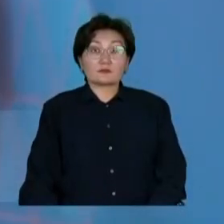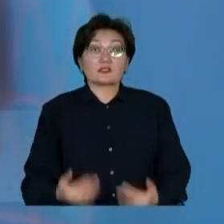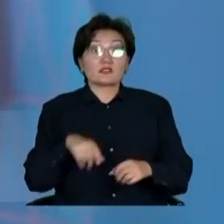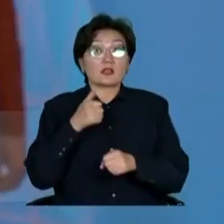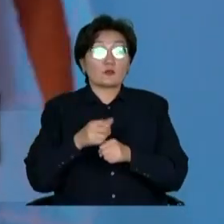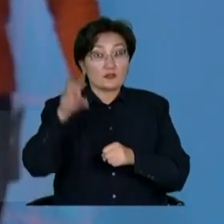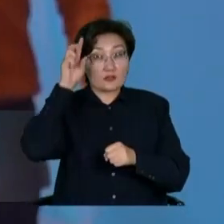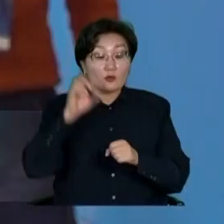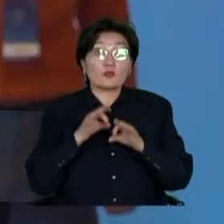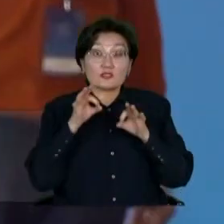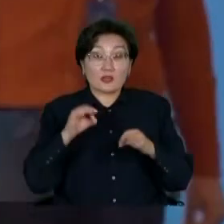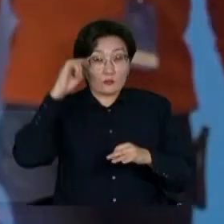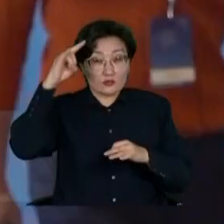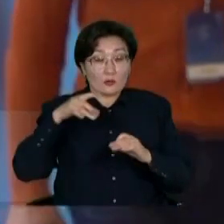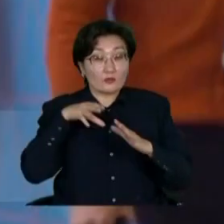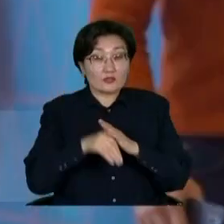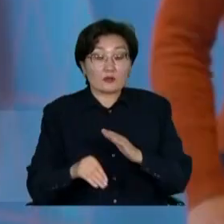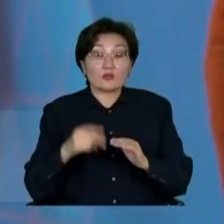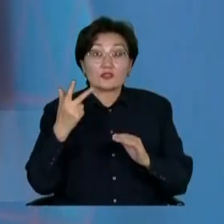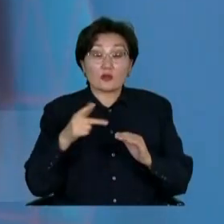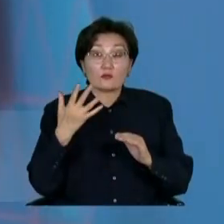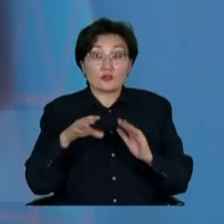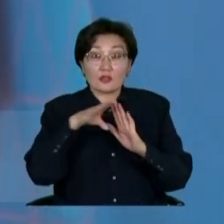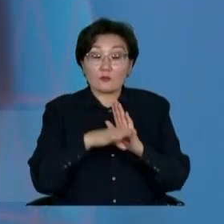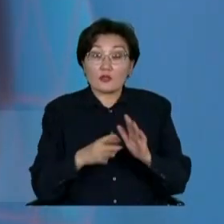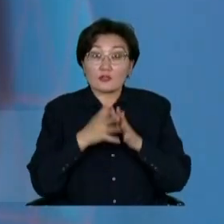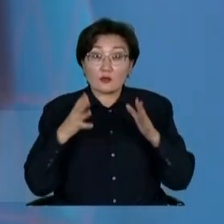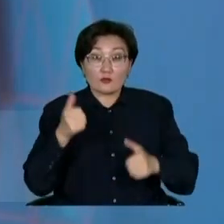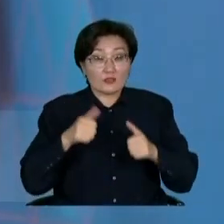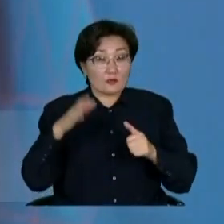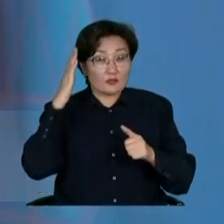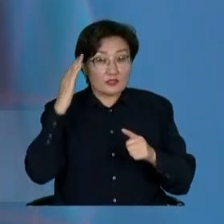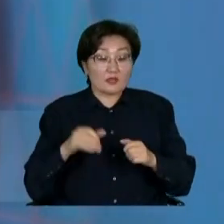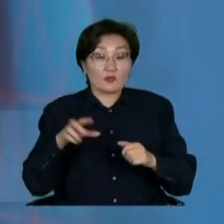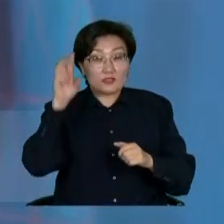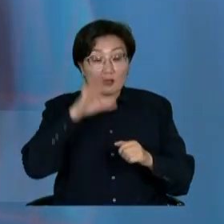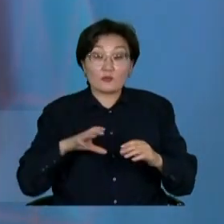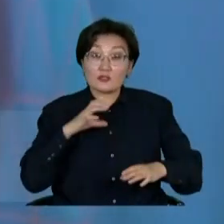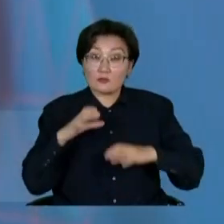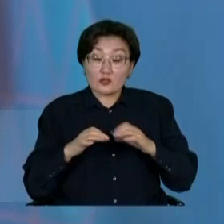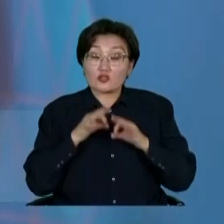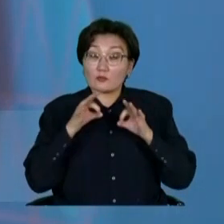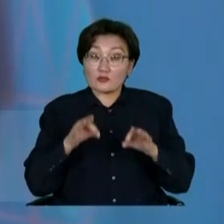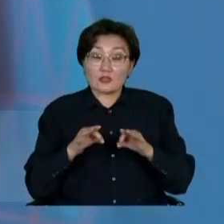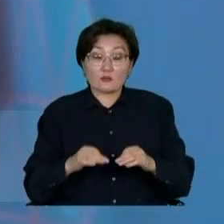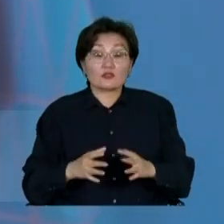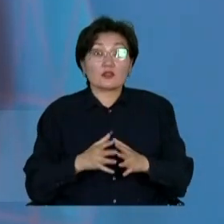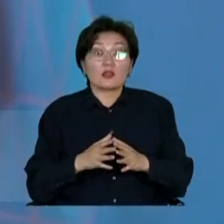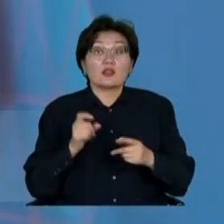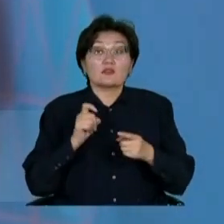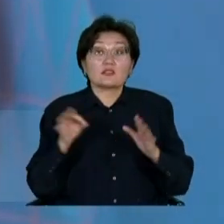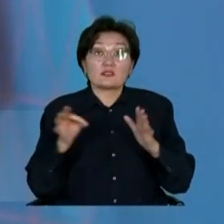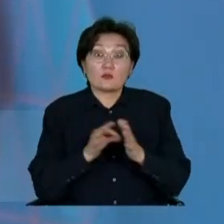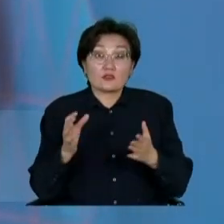Глава государства подчеркнул, что Казахстан вошел в топ-35 наиболее конкурентоспособных стран мира. Он отметил амбициозную цель